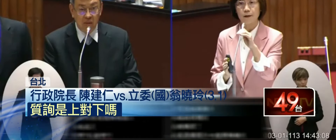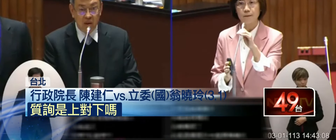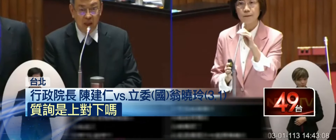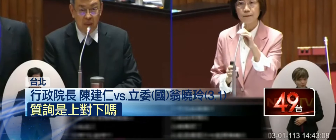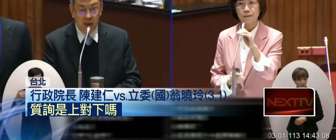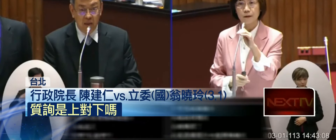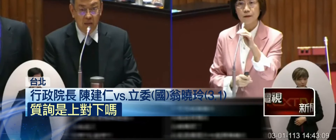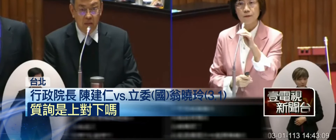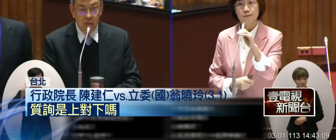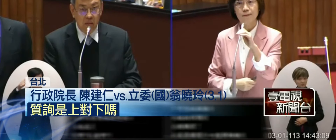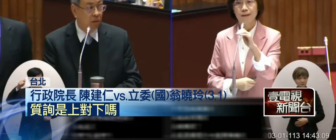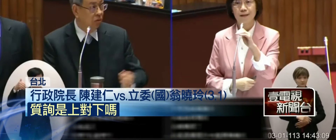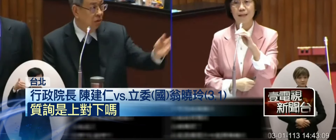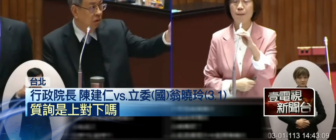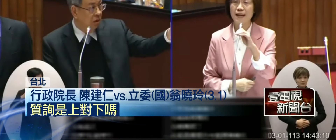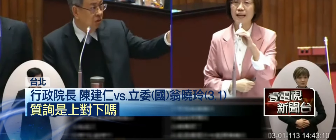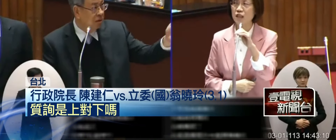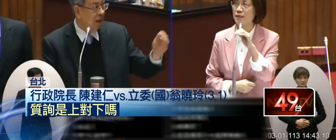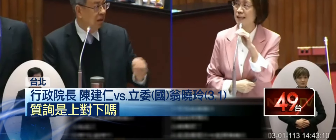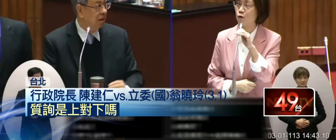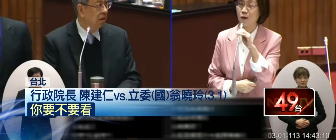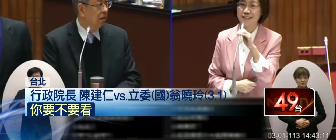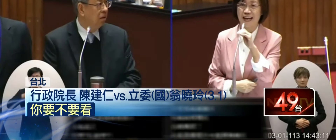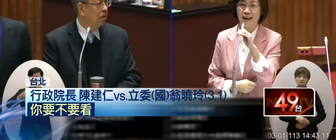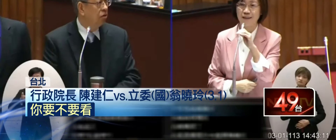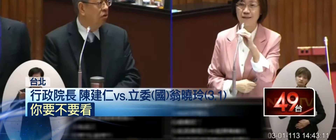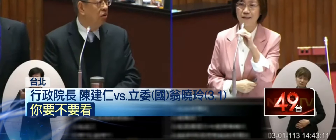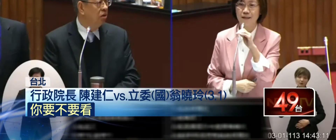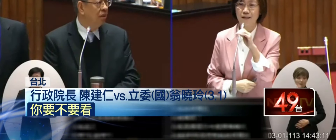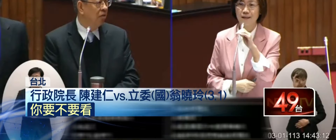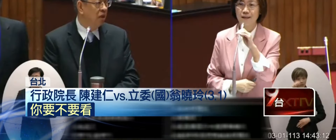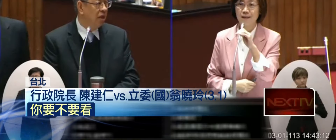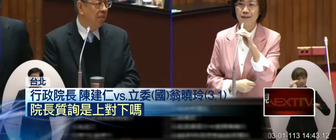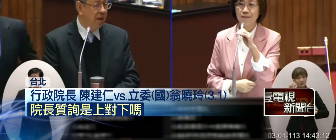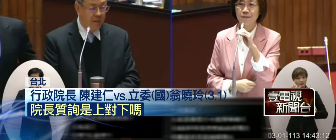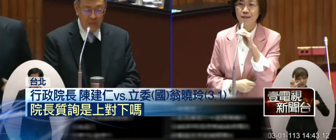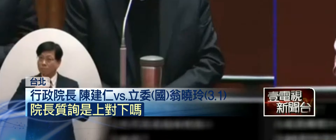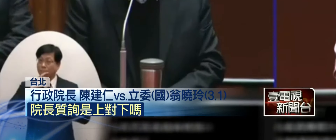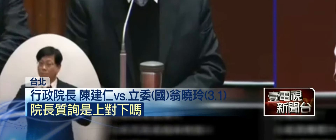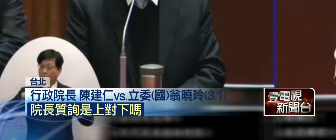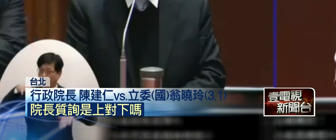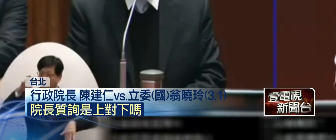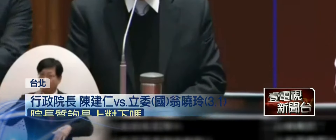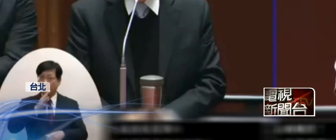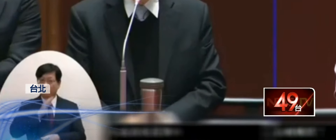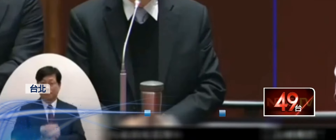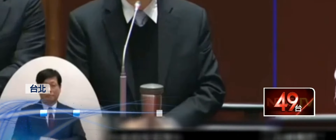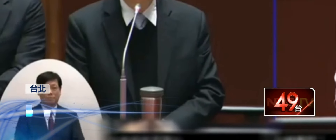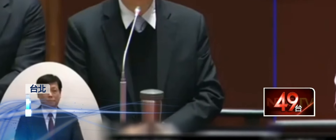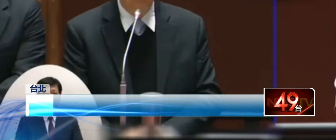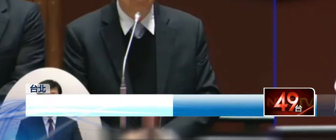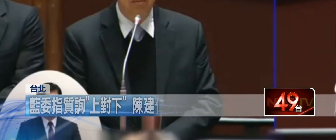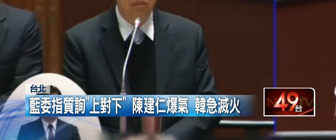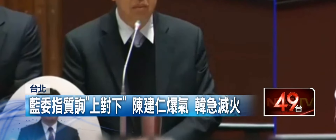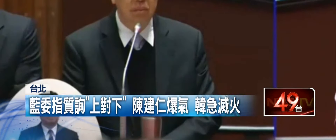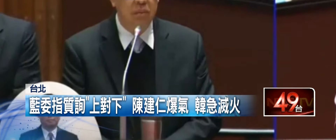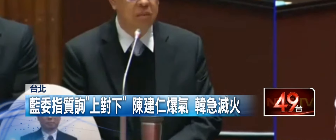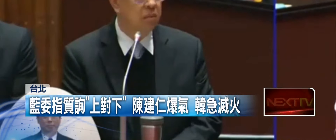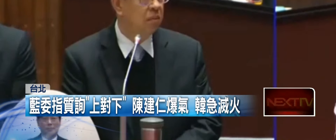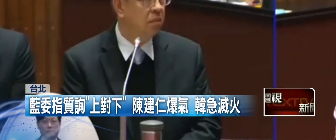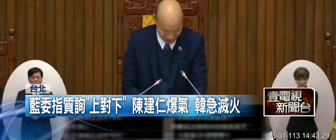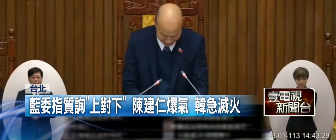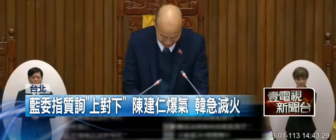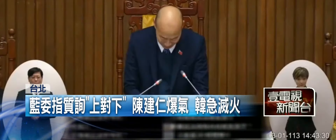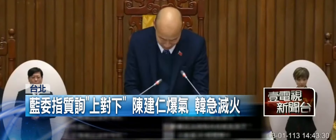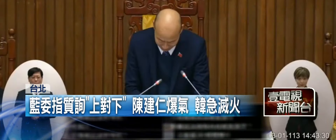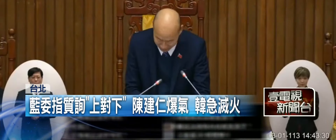询是上对下吗？ 你要不要看是上对下？ 质询是上对下吗？ 还以为自己听错，陈建仁两度反问：“